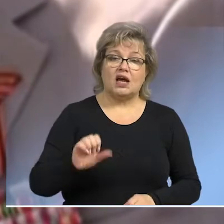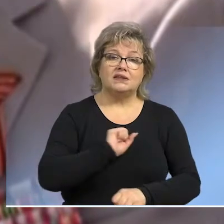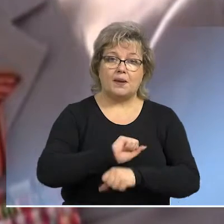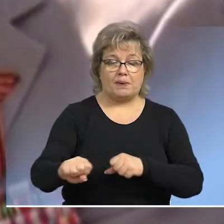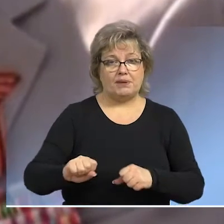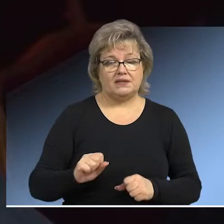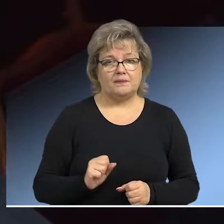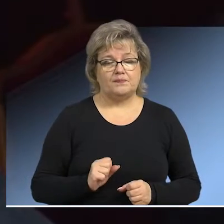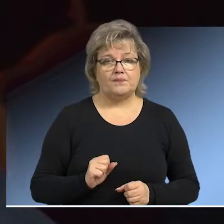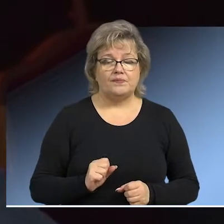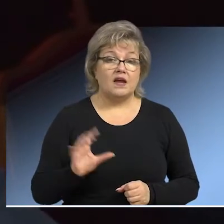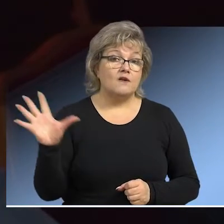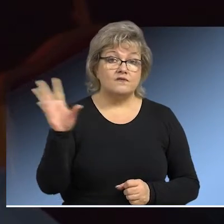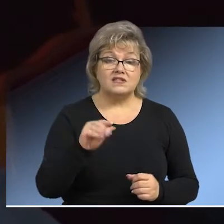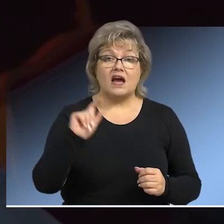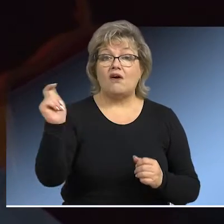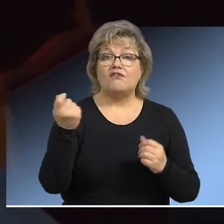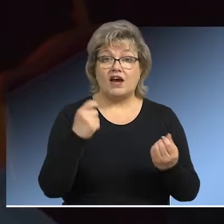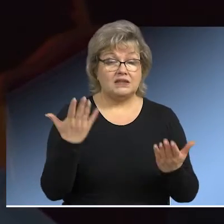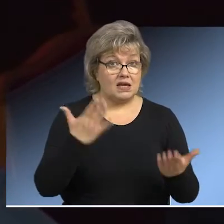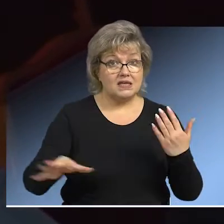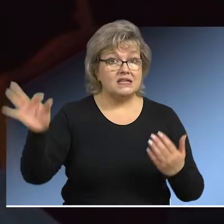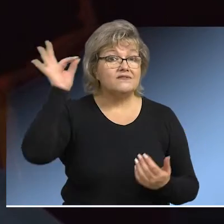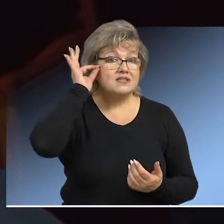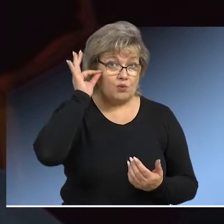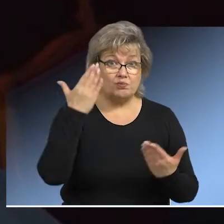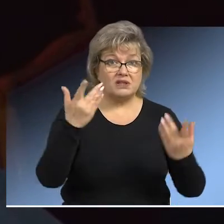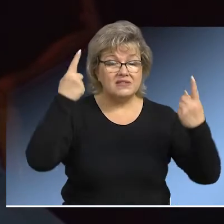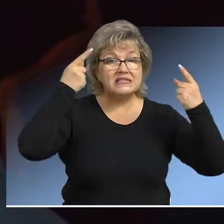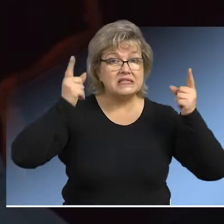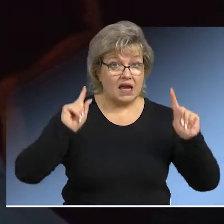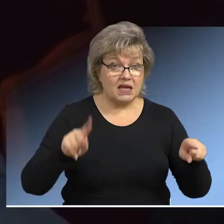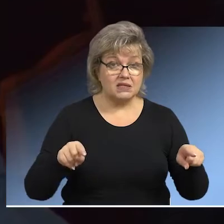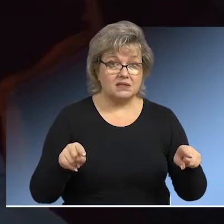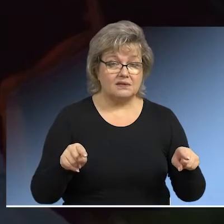победа. Вся война, если вспомнить, знаете,